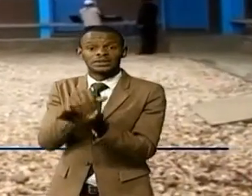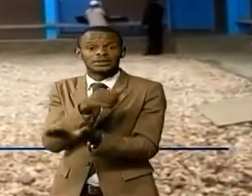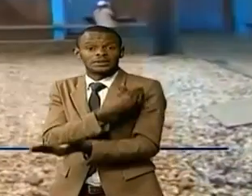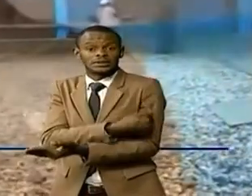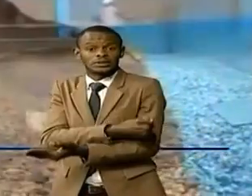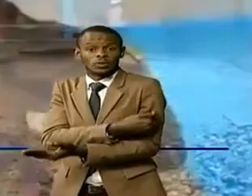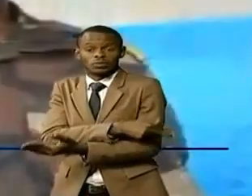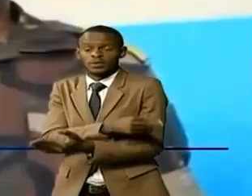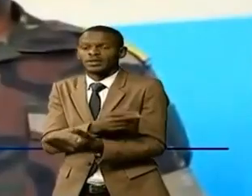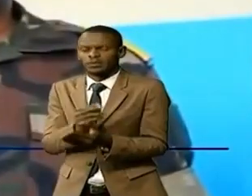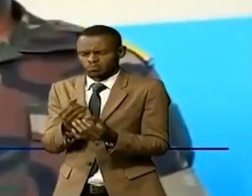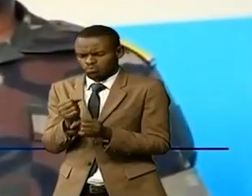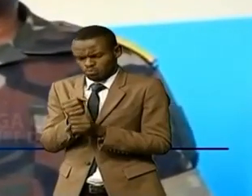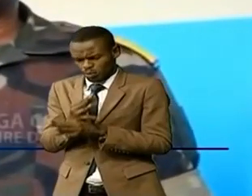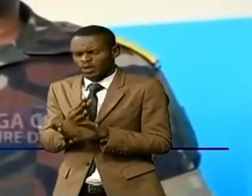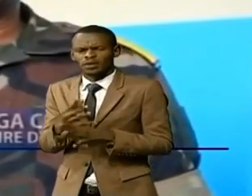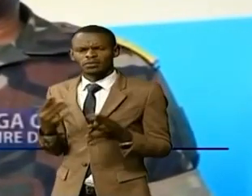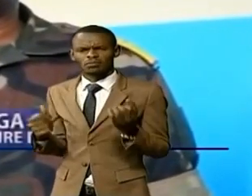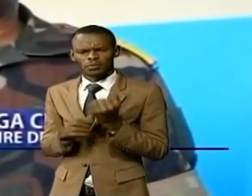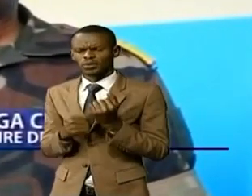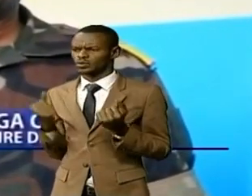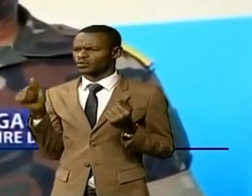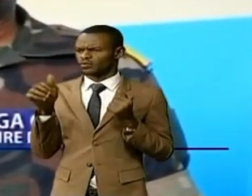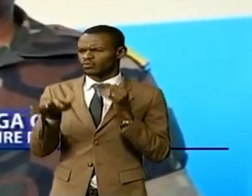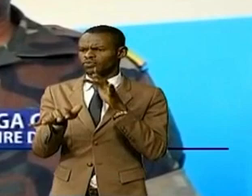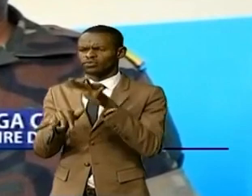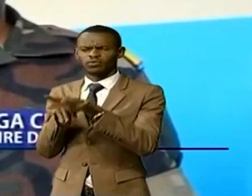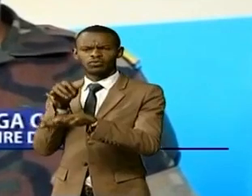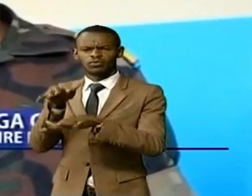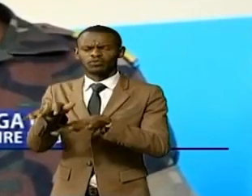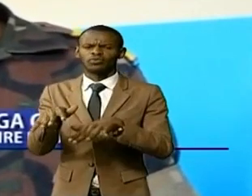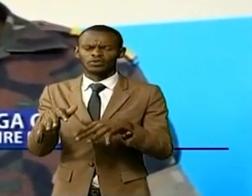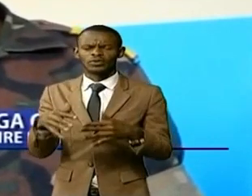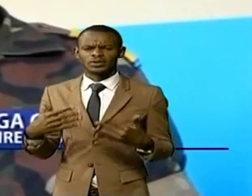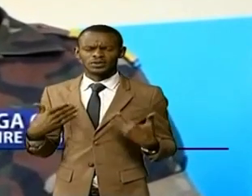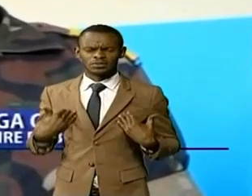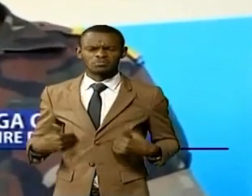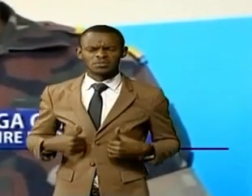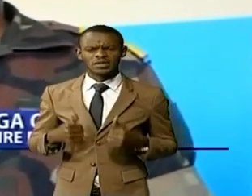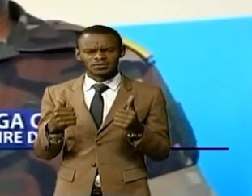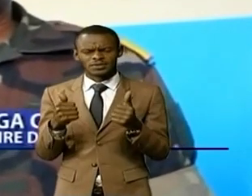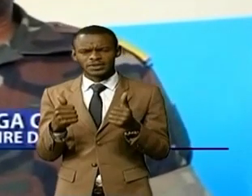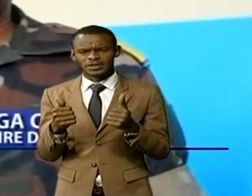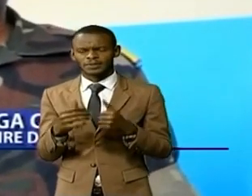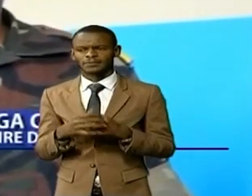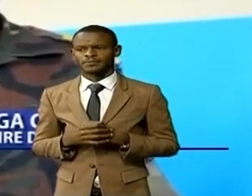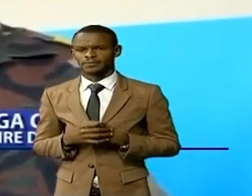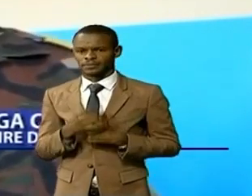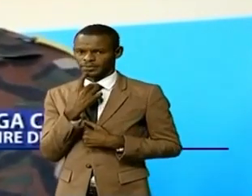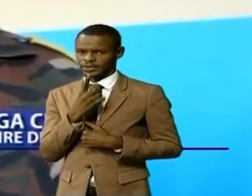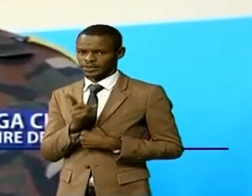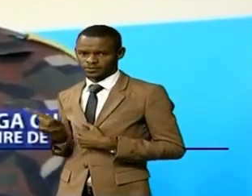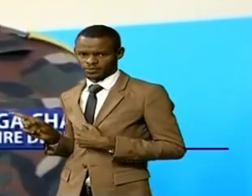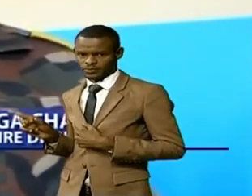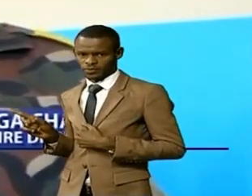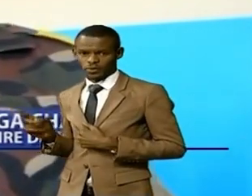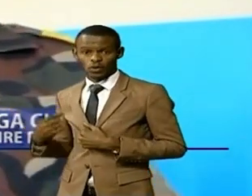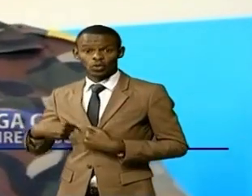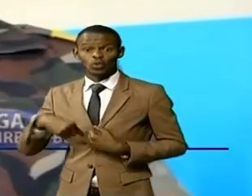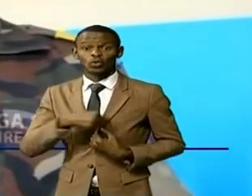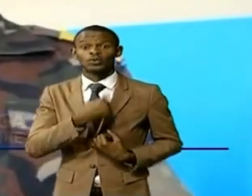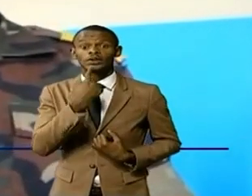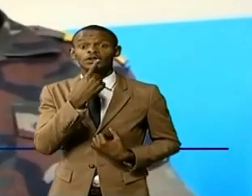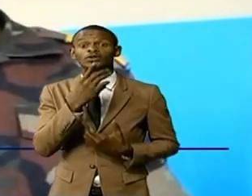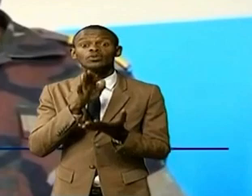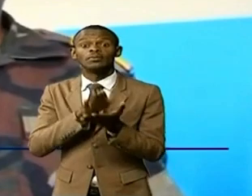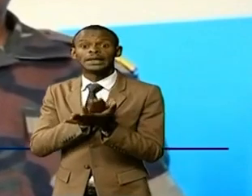palpables sur le terrain. Nous disons merci à nos partenaires de ULB par rapport à ce qu'ils ont fait ça.